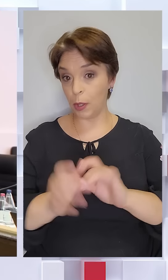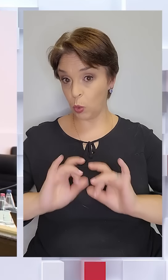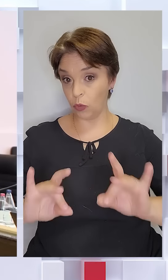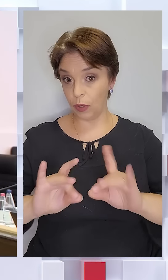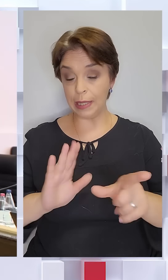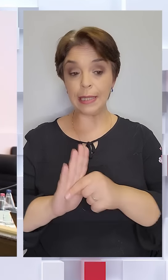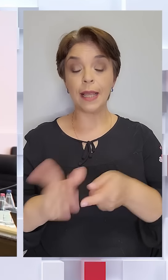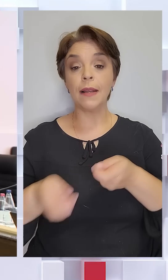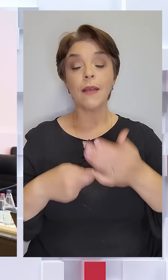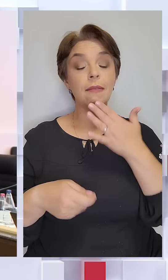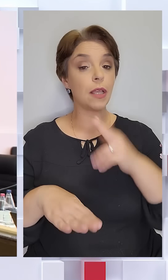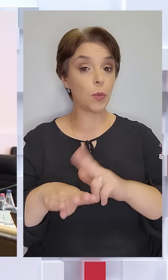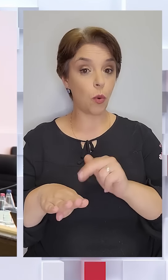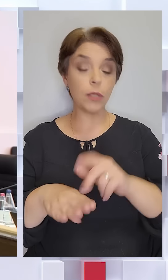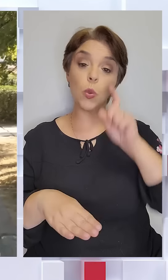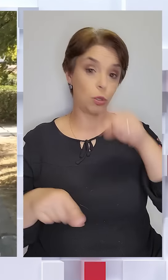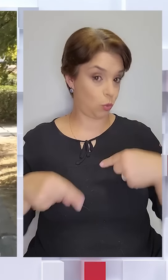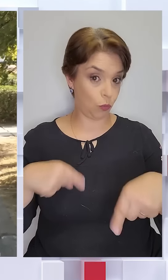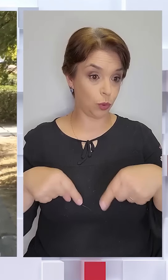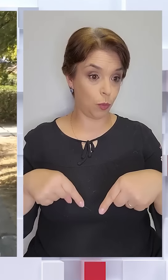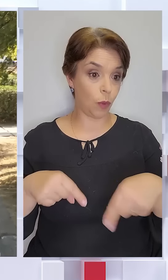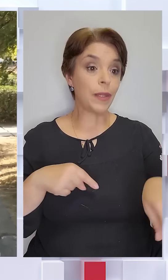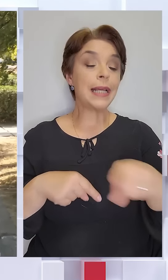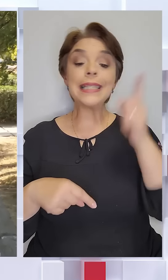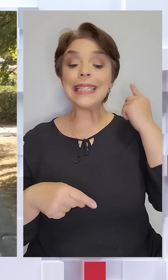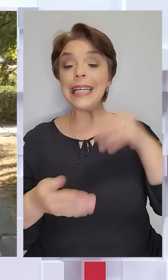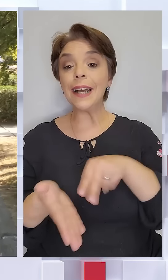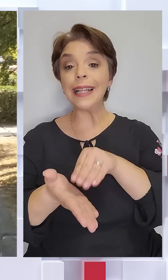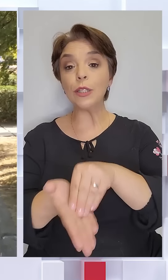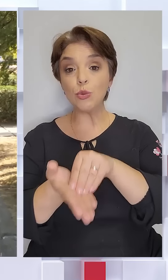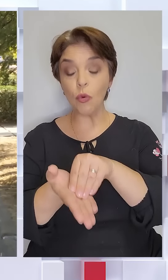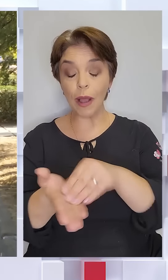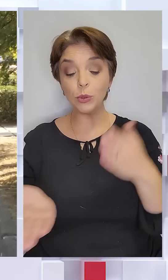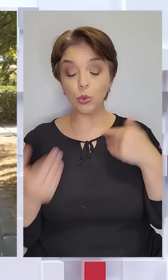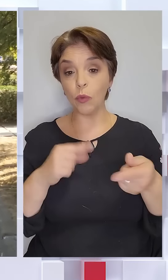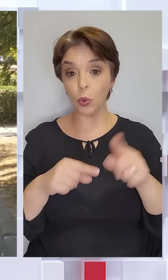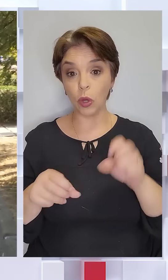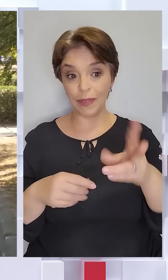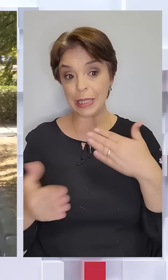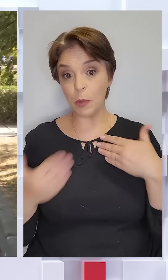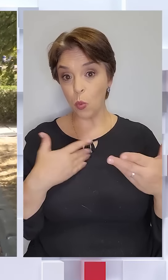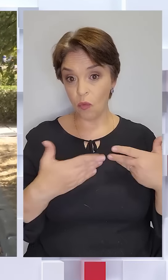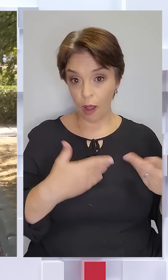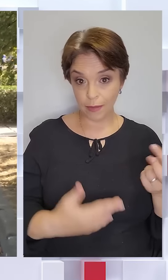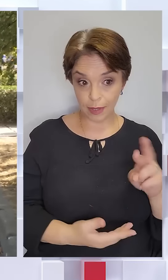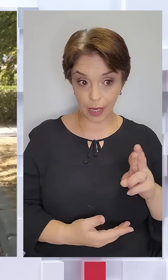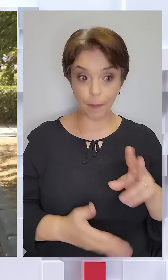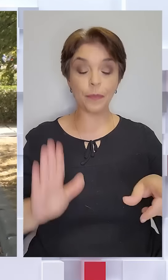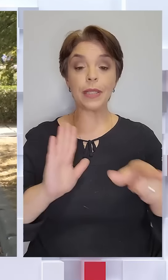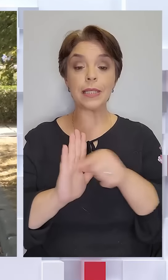прес-конференції із керівниками Нацполу та українського футболу. З тих листувань стосовно того, як він спілкувався